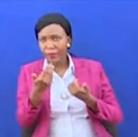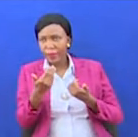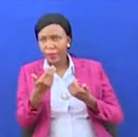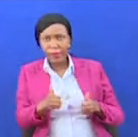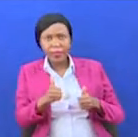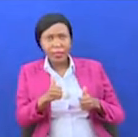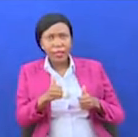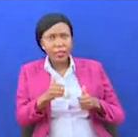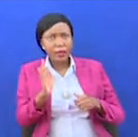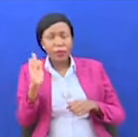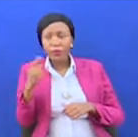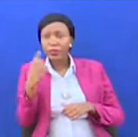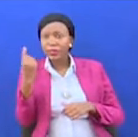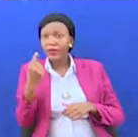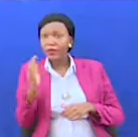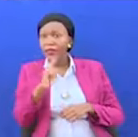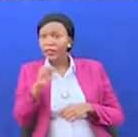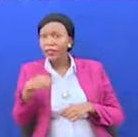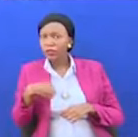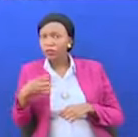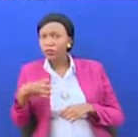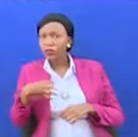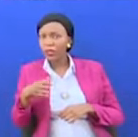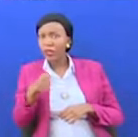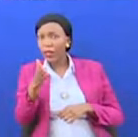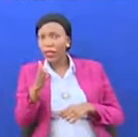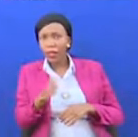matarajio ya taifa letu ni kwenye wizara hii